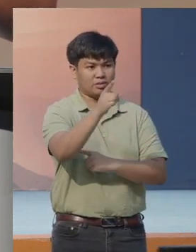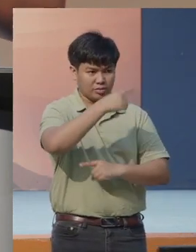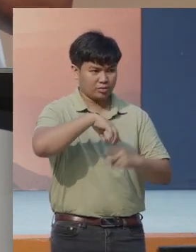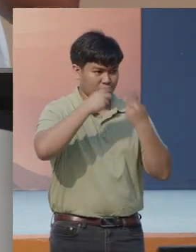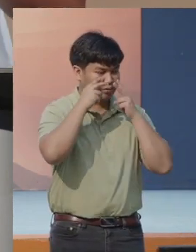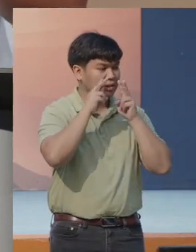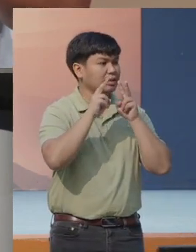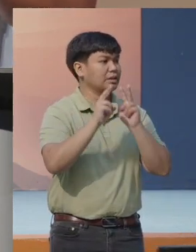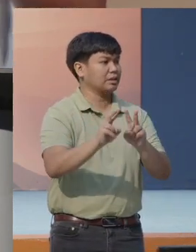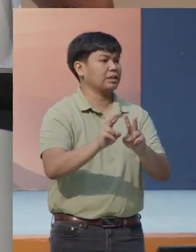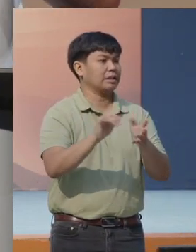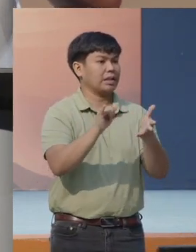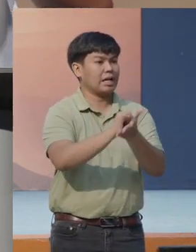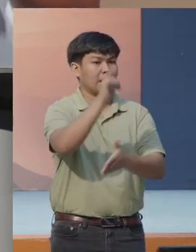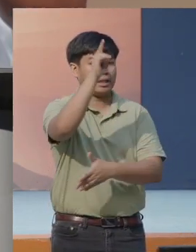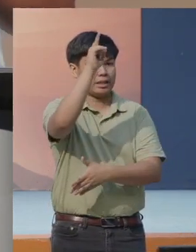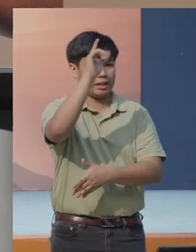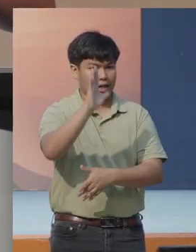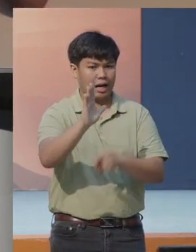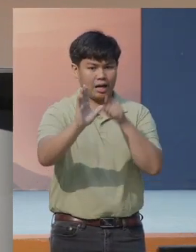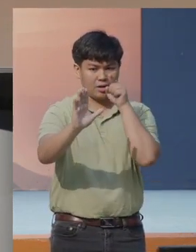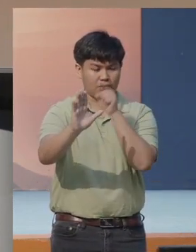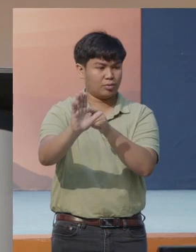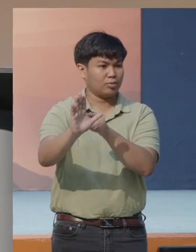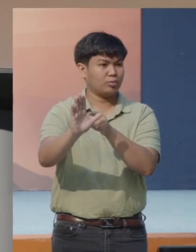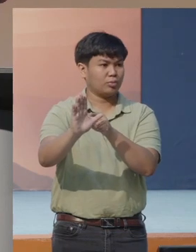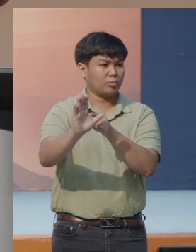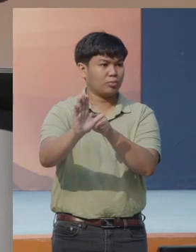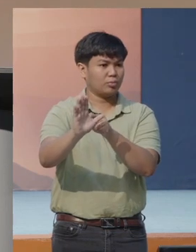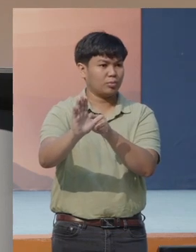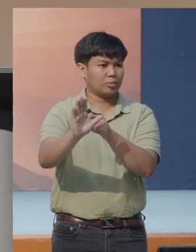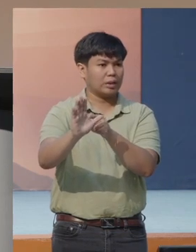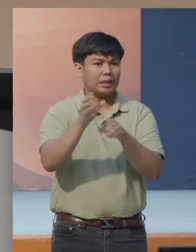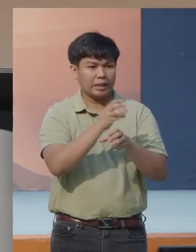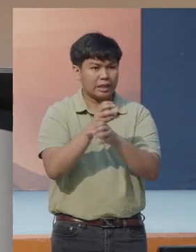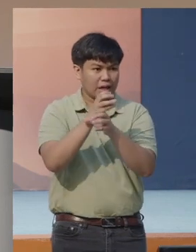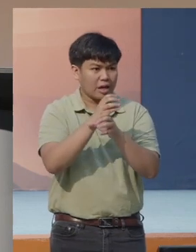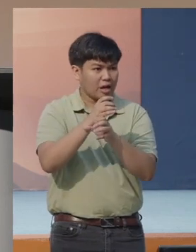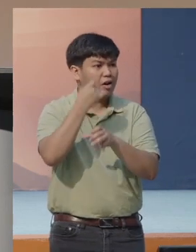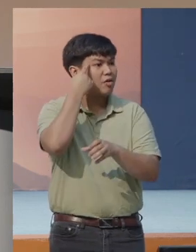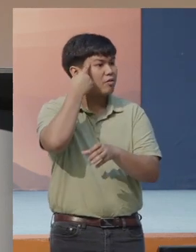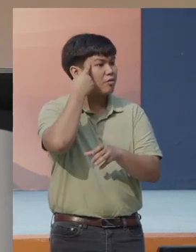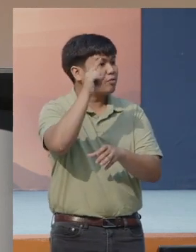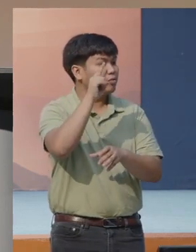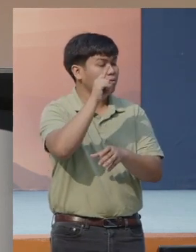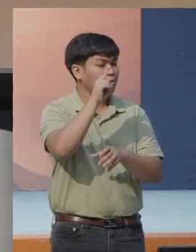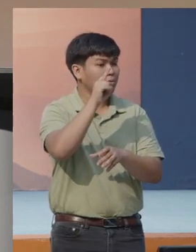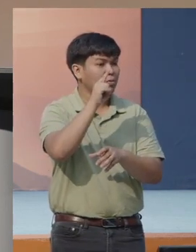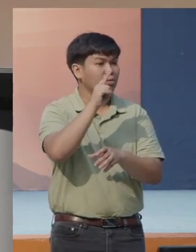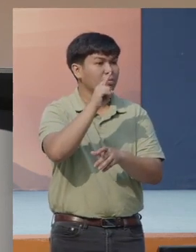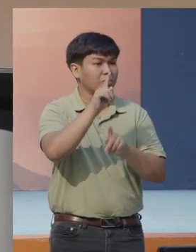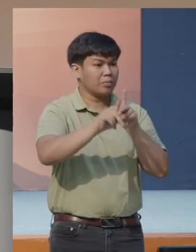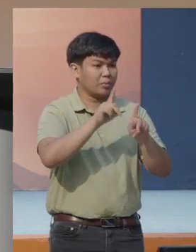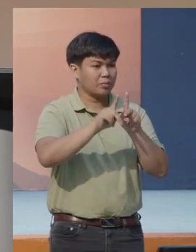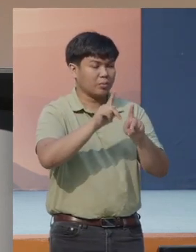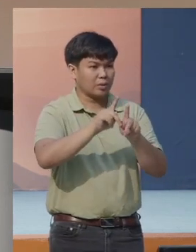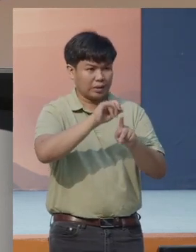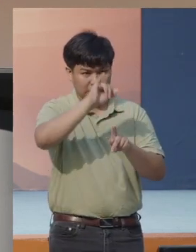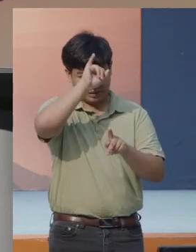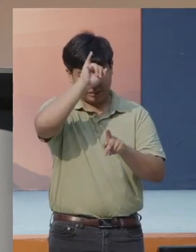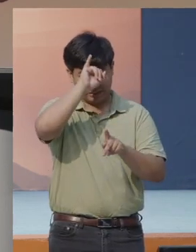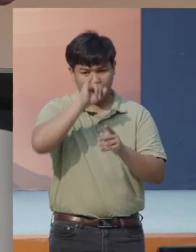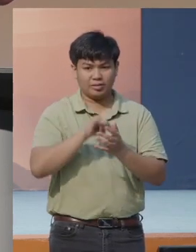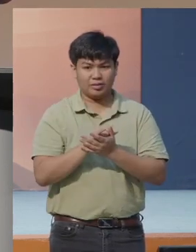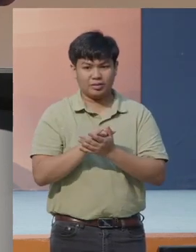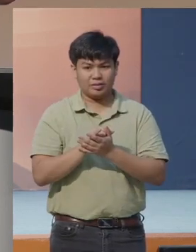na natin na ang Diyos na nga mismo ang nangangalaga sa mga inosente. Upang